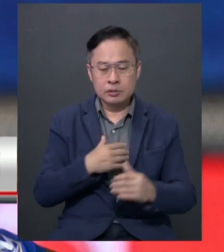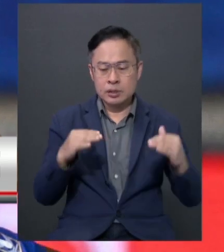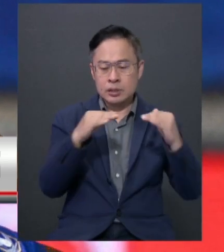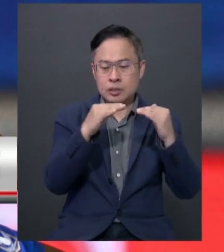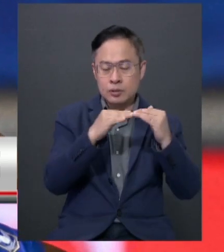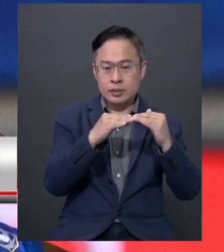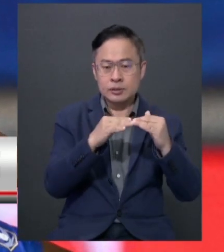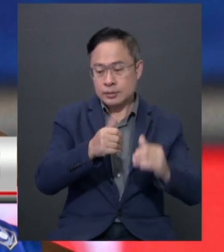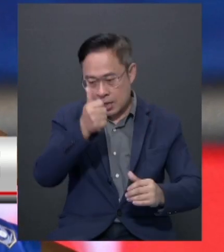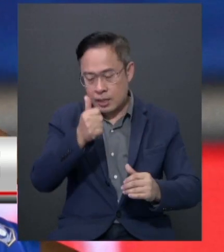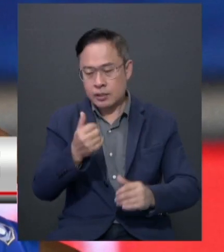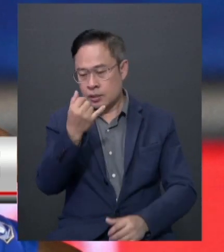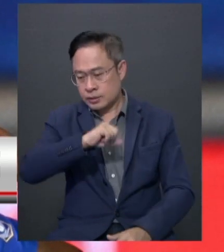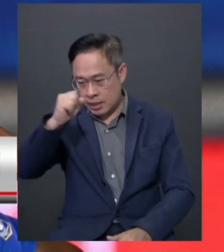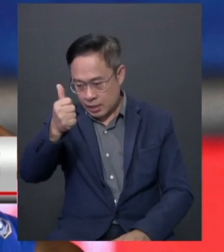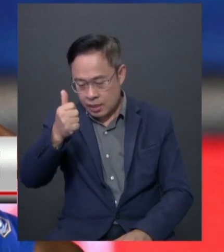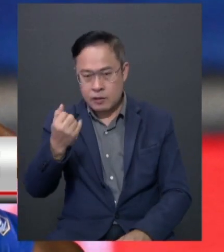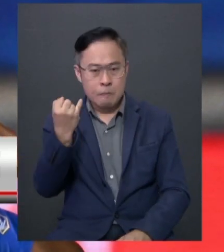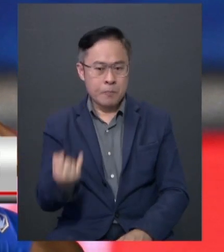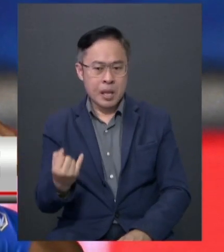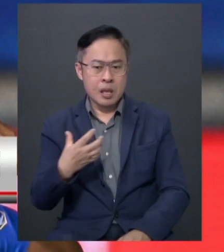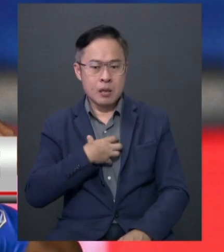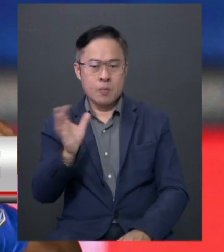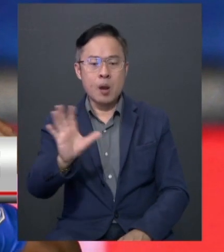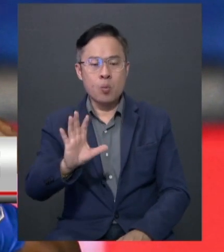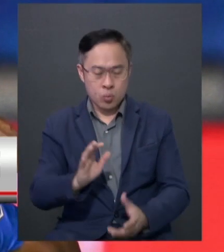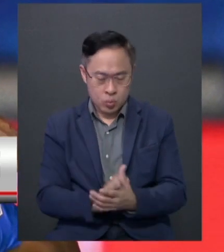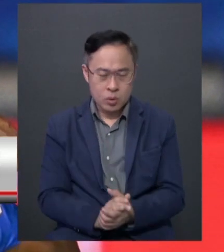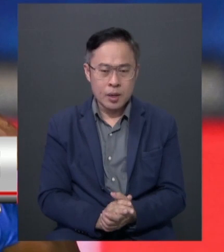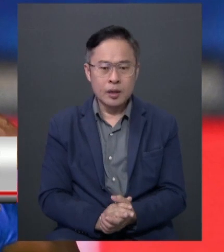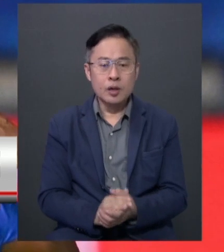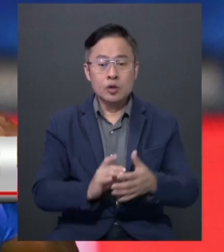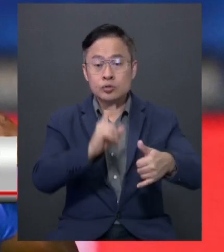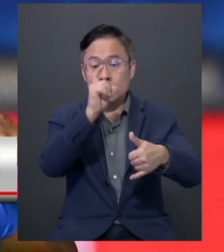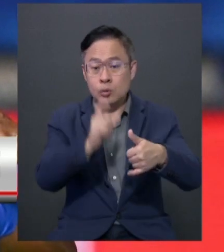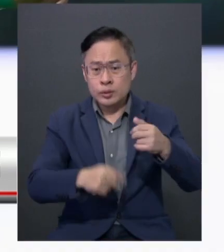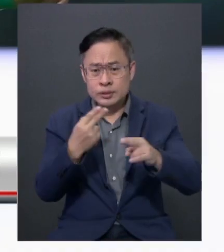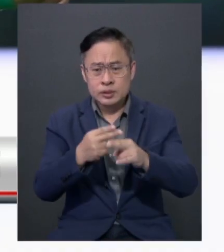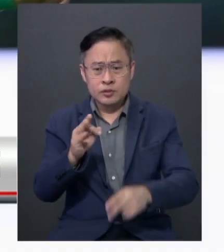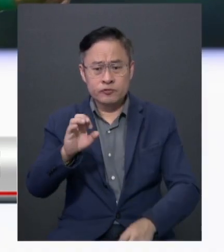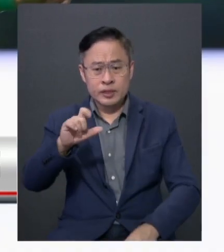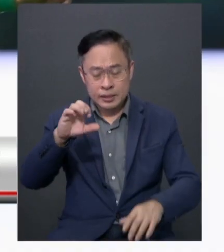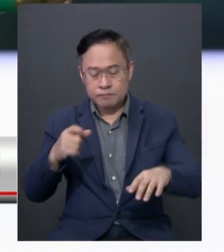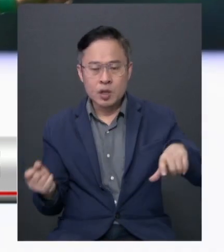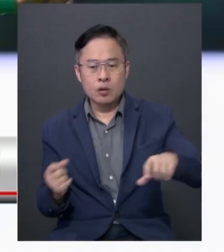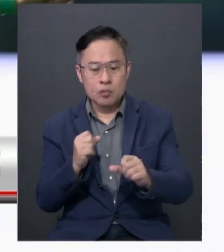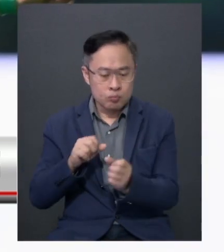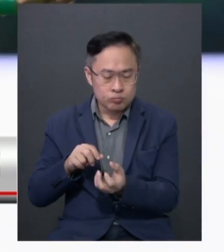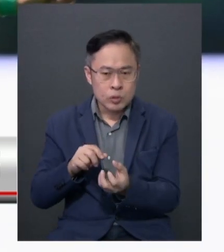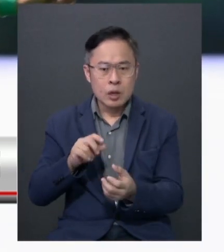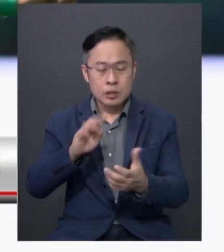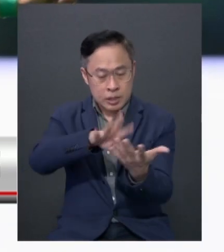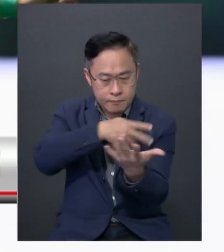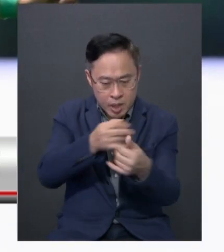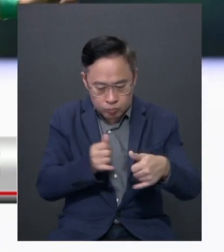ให้เราเนี่ยไปถึงเป้าหมายนั้นให้ได้ส่วนในรายของฟิลิปโลกิตนะครับก็ต้องชื่นชมที่เขาเนี่ยสามารถทำงานได้ดีทำตามที่เ